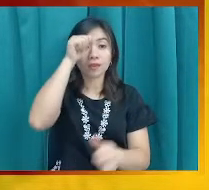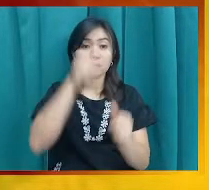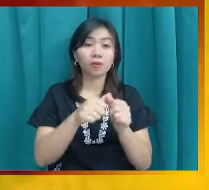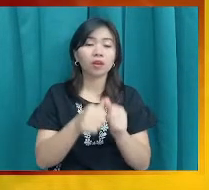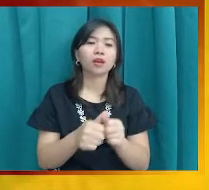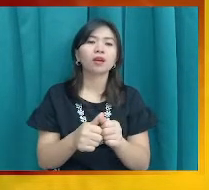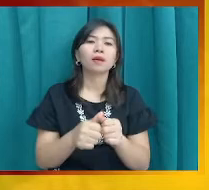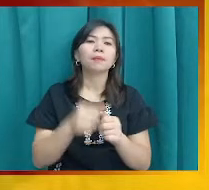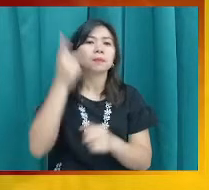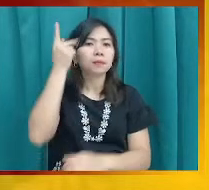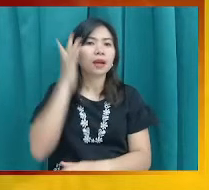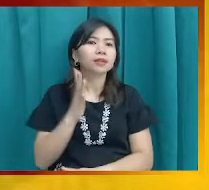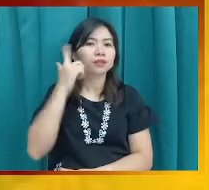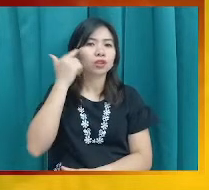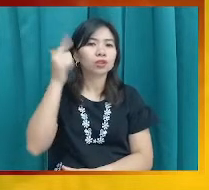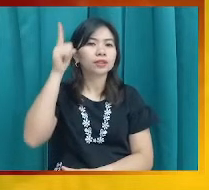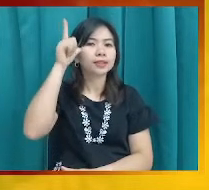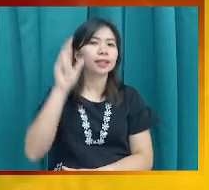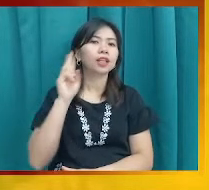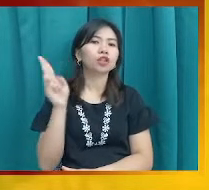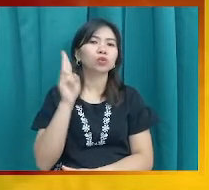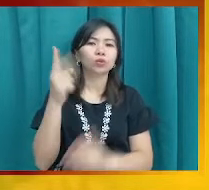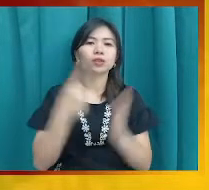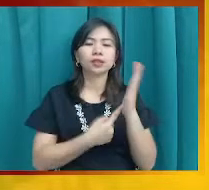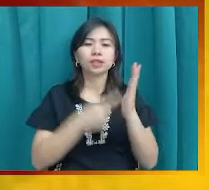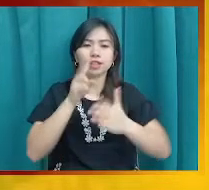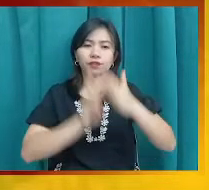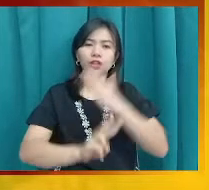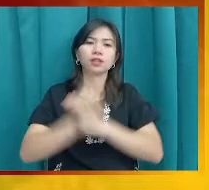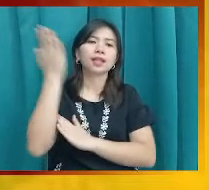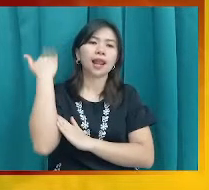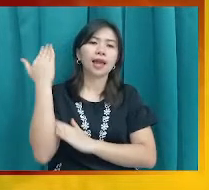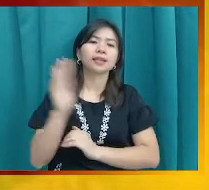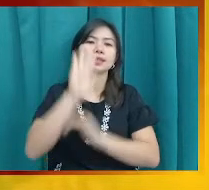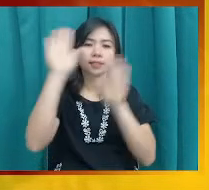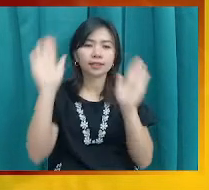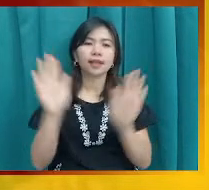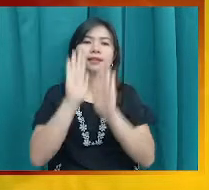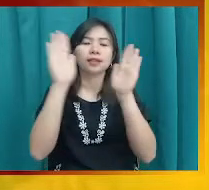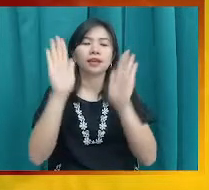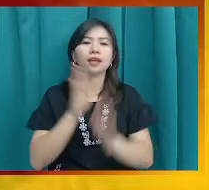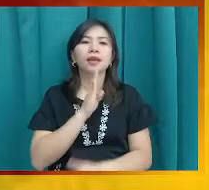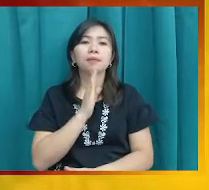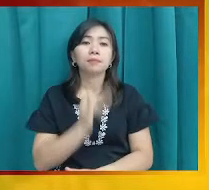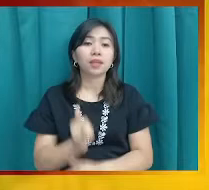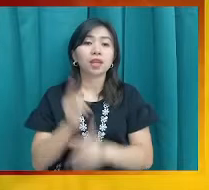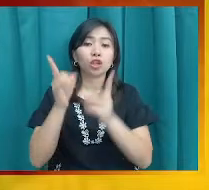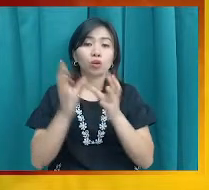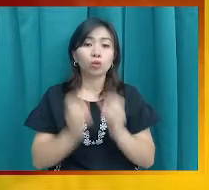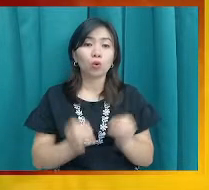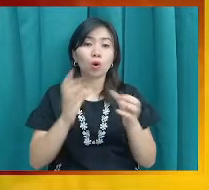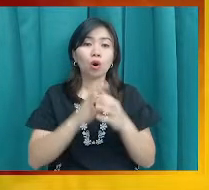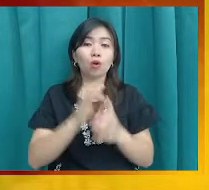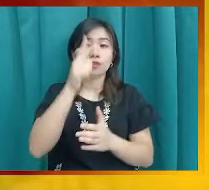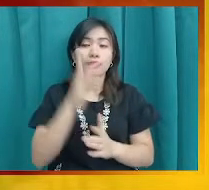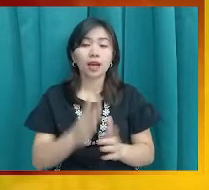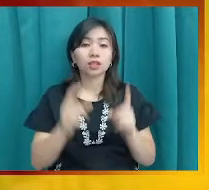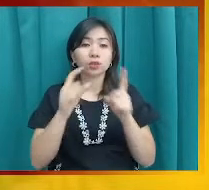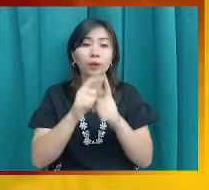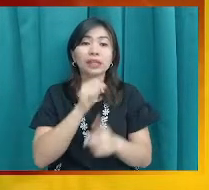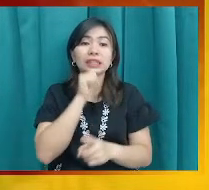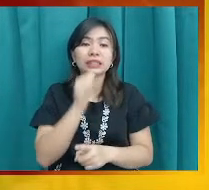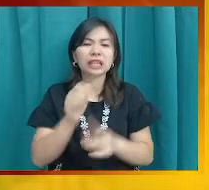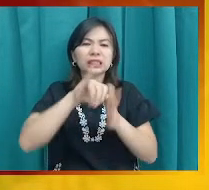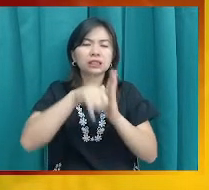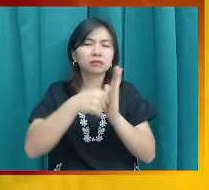Diba? Ginamit niya rin yung talata na yun, be ye doers of the word and not hearers only. Diba? Niloloko mo lang kasi ang sarili mo kapag gano'n